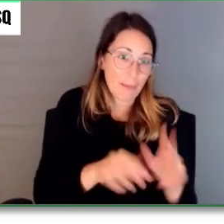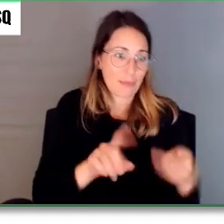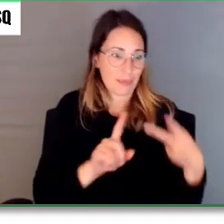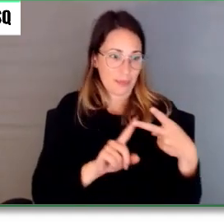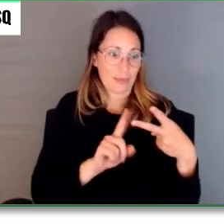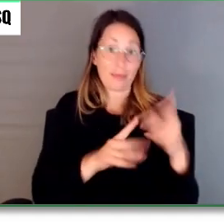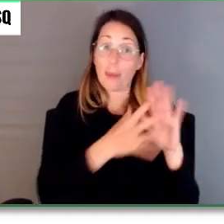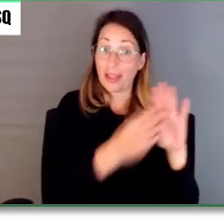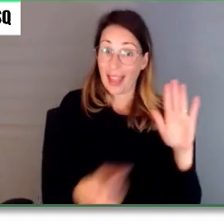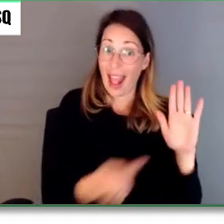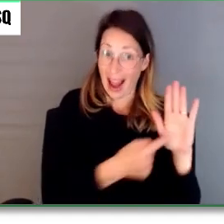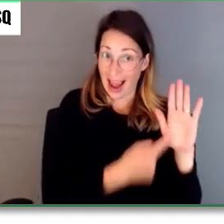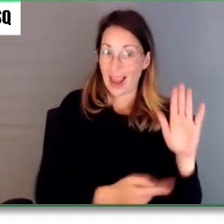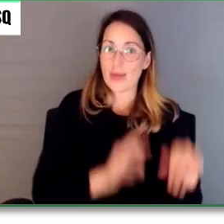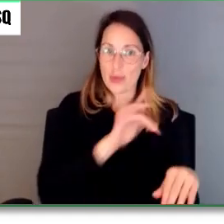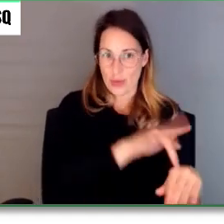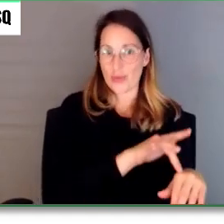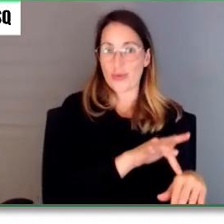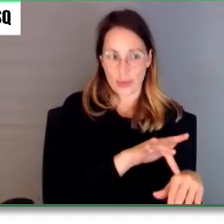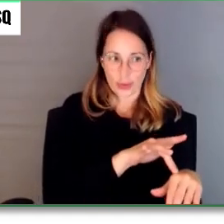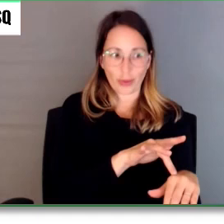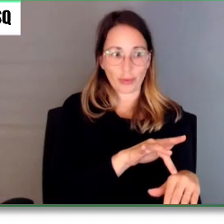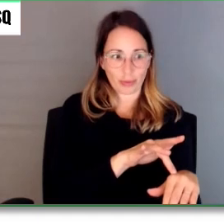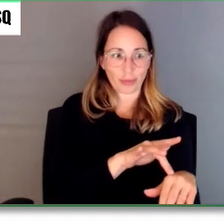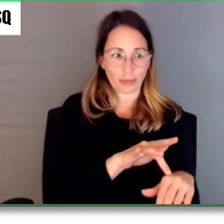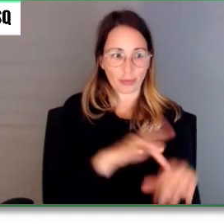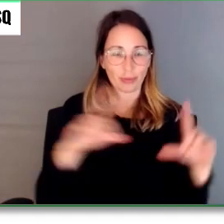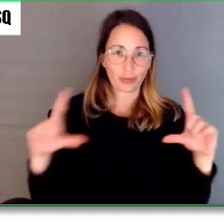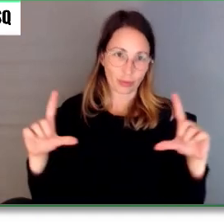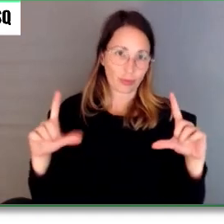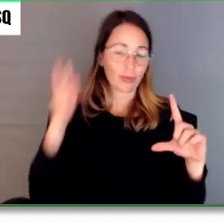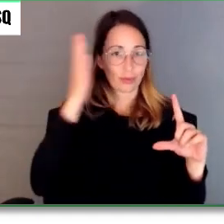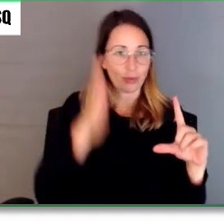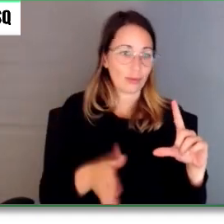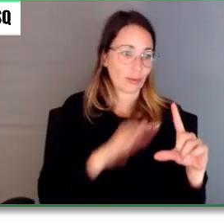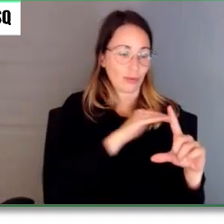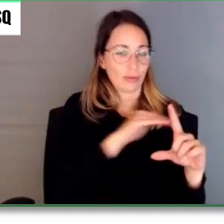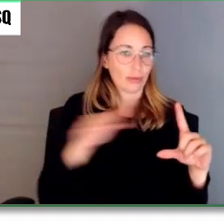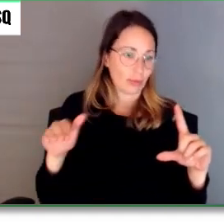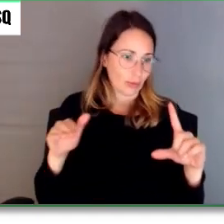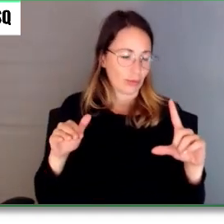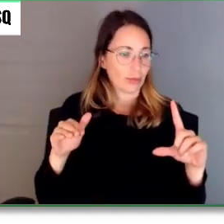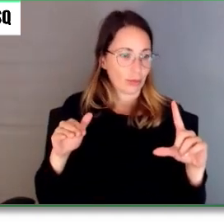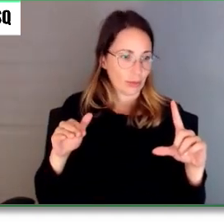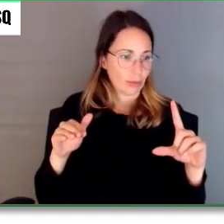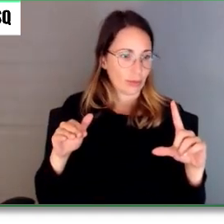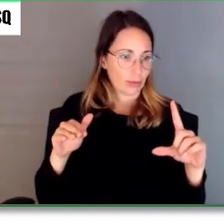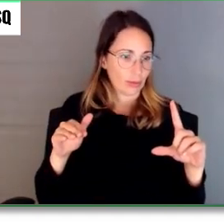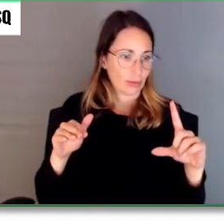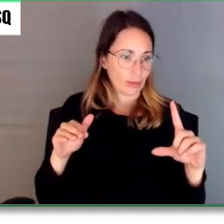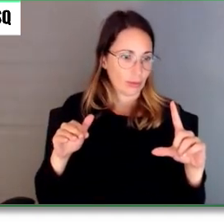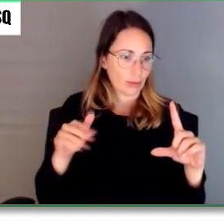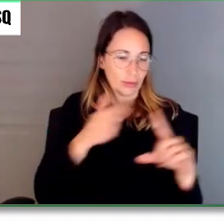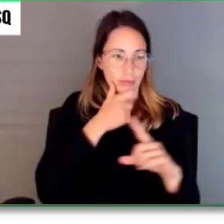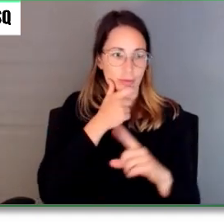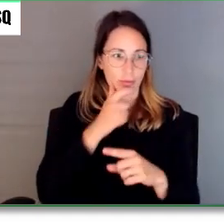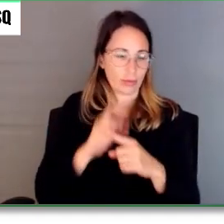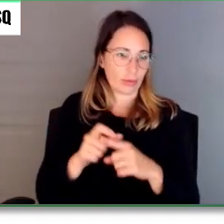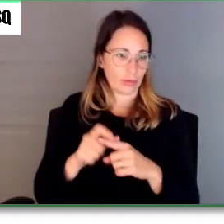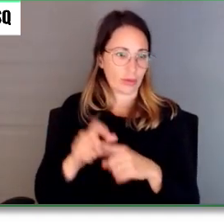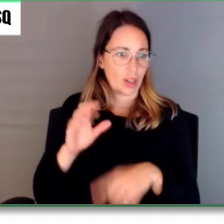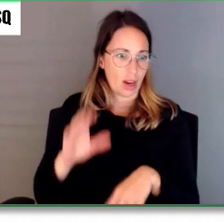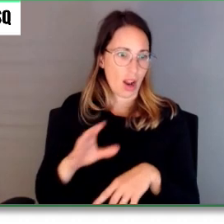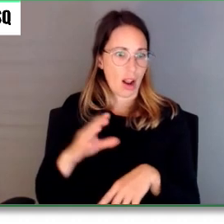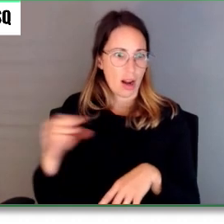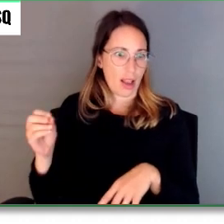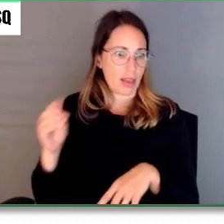utilisé, c'était de Carn et Demos sur l'expérience. C'est un article qui avait publié dans la